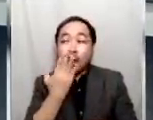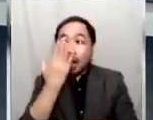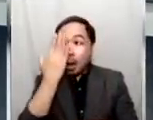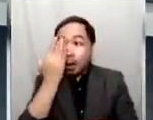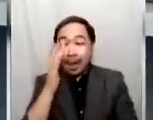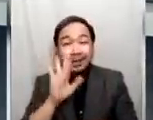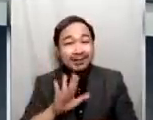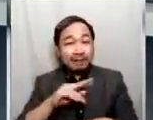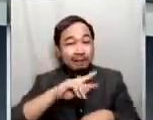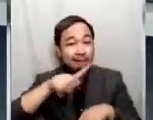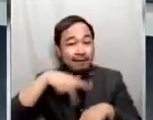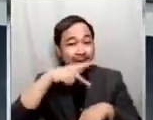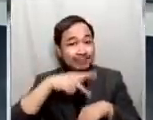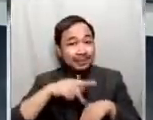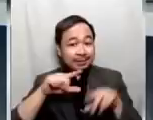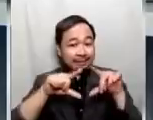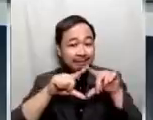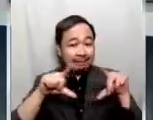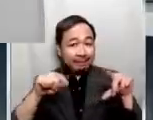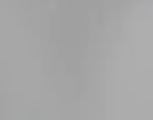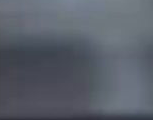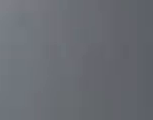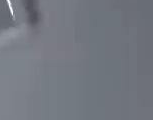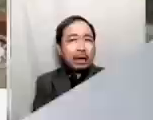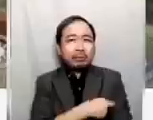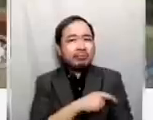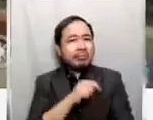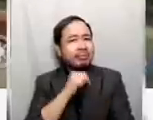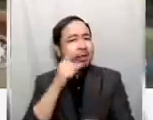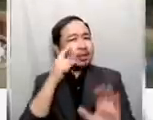Pilipino. Nakatutok si Salima Refra.